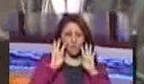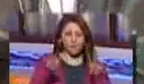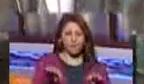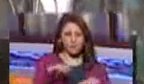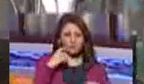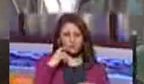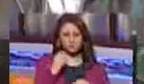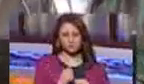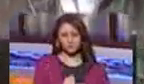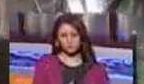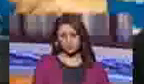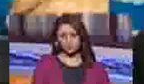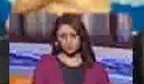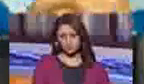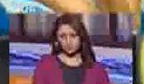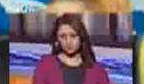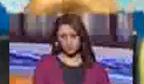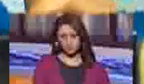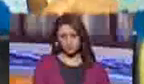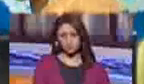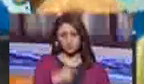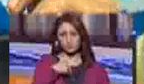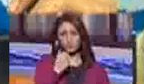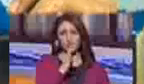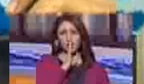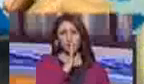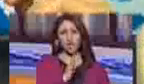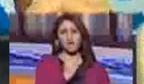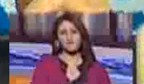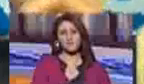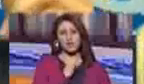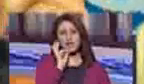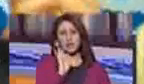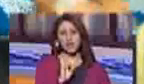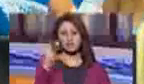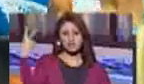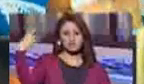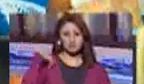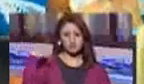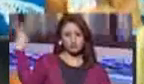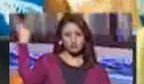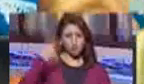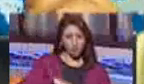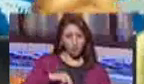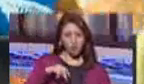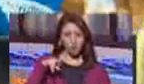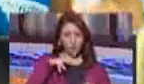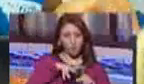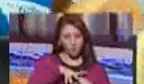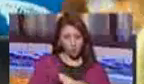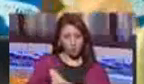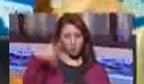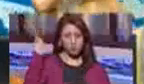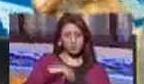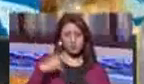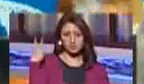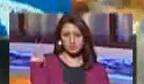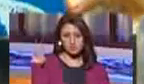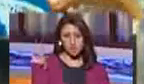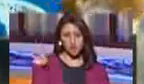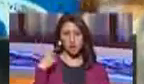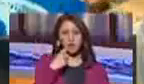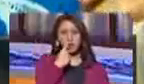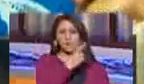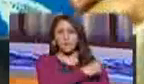الرأي العام. أنا عاوز حق اللي هم اتعدوا عليا وضربونا، اذا كان ضابط ولا عسكري عاوز